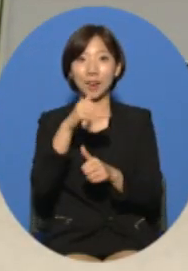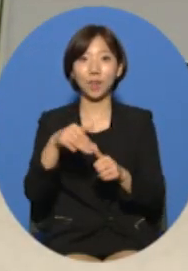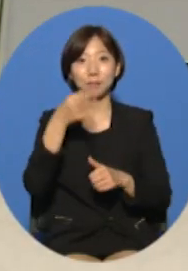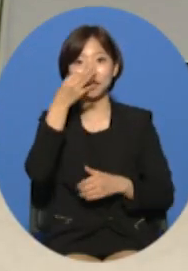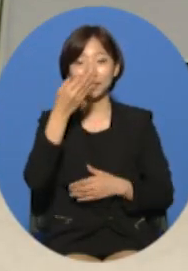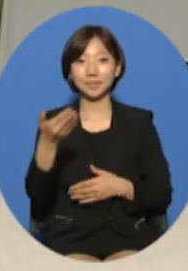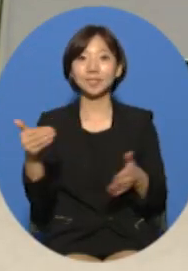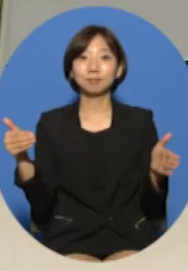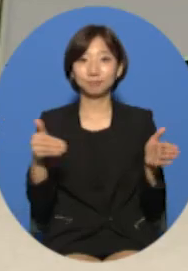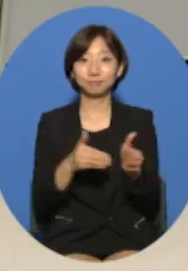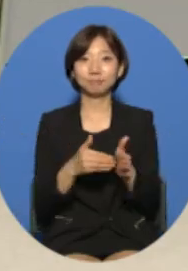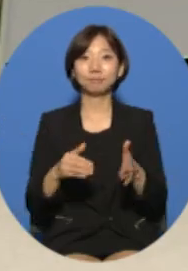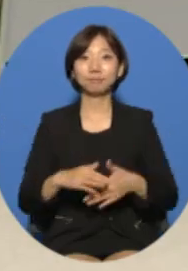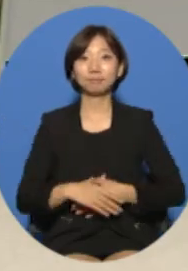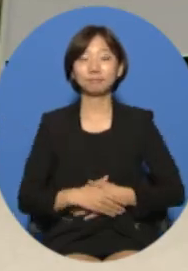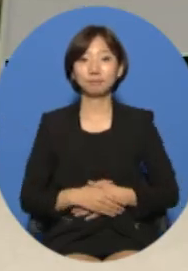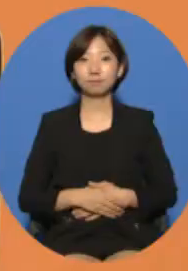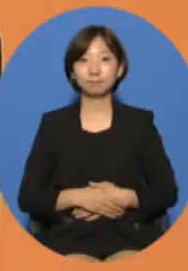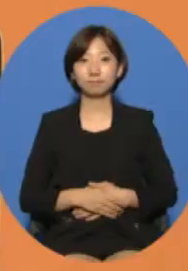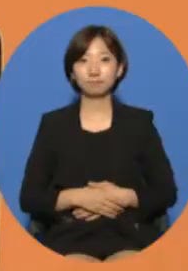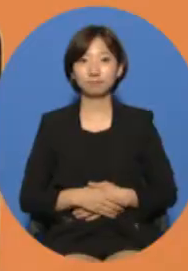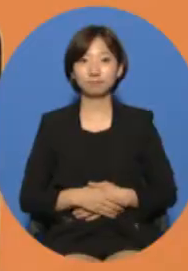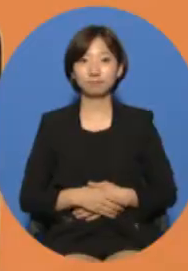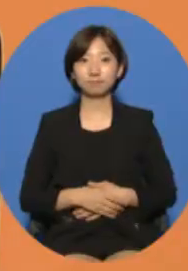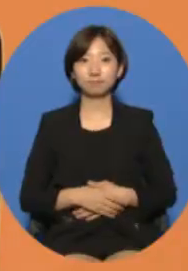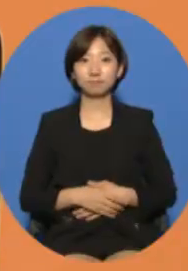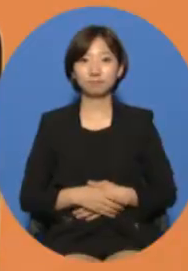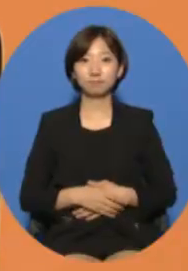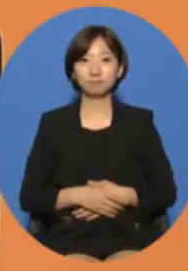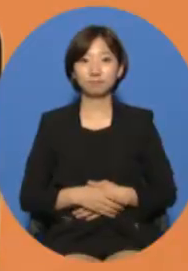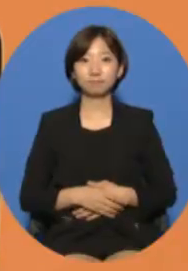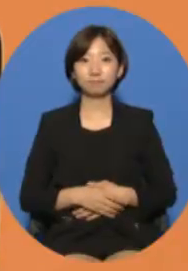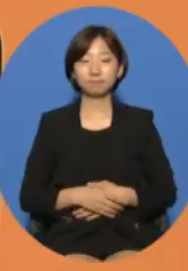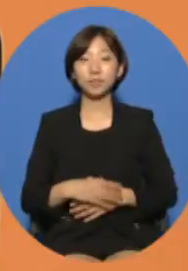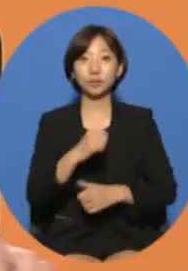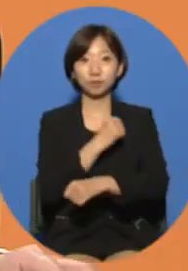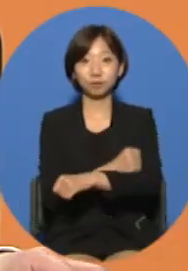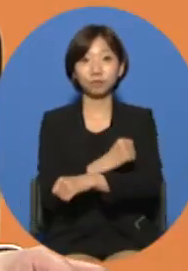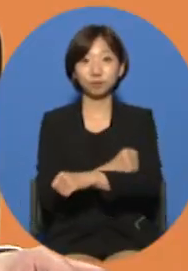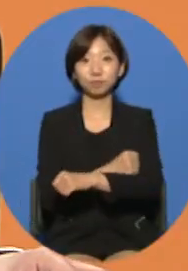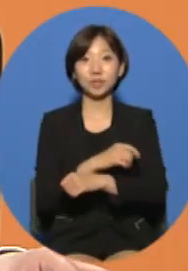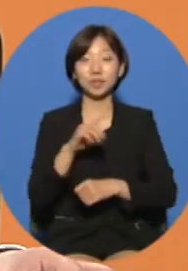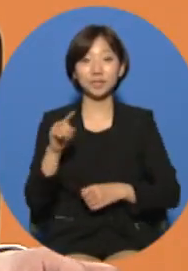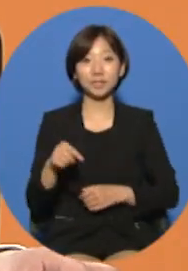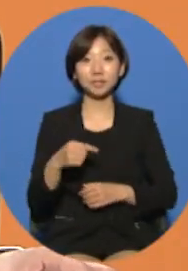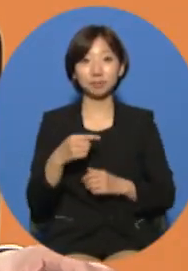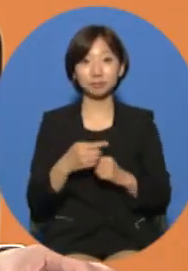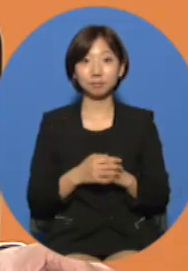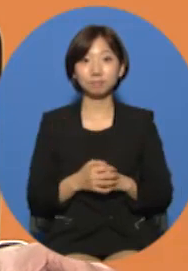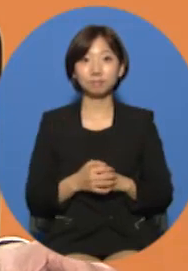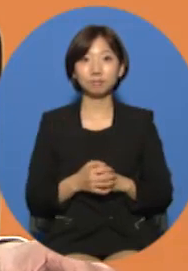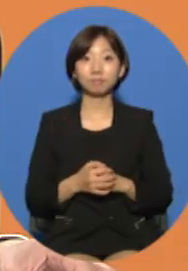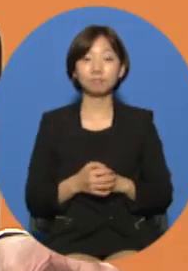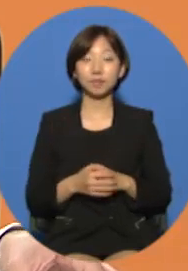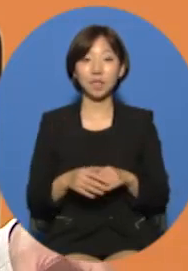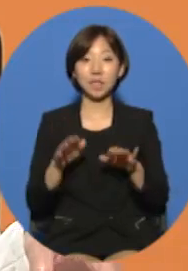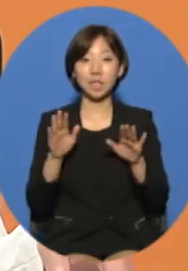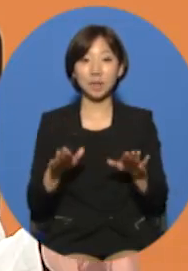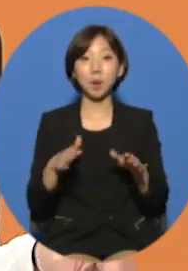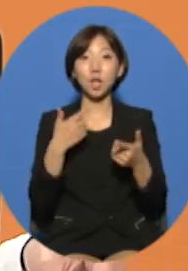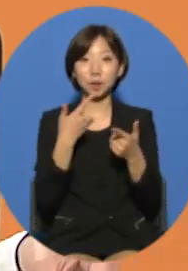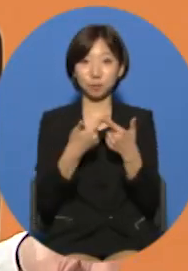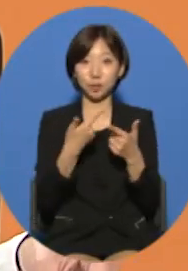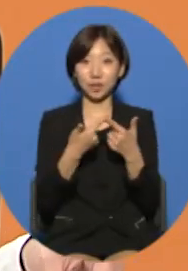제6투표소에서 리포터 박시영이었습니다. 네, 박시영 리포터 고맙습니다. 계속해서 상황 전달해 주시고요. 자, 이번에는